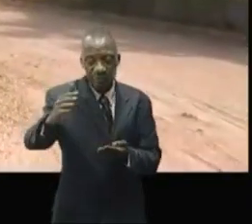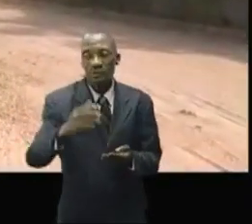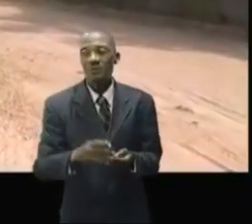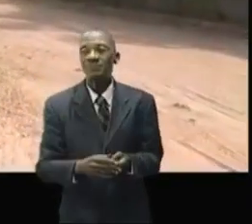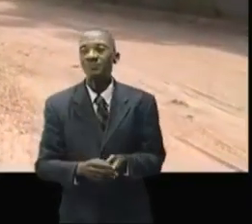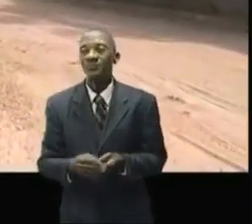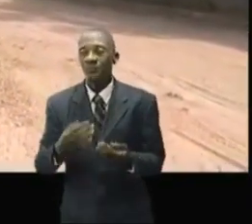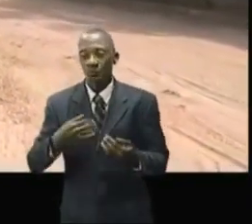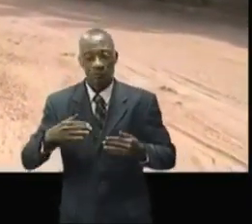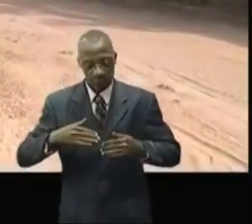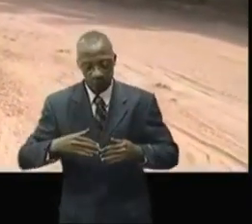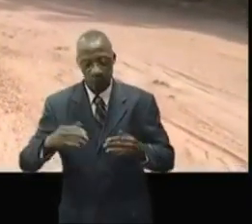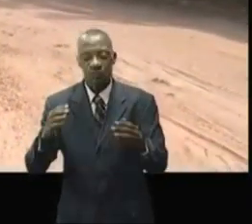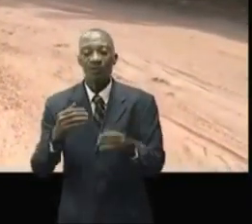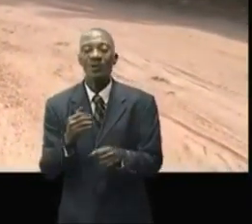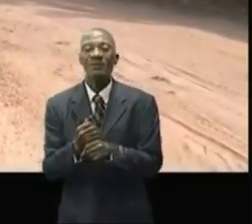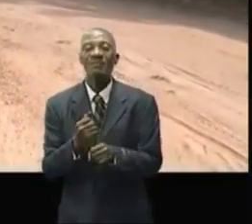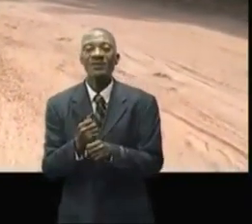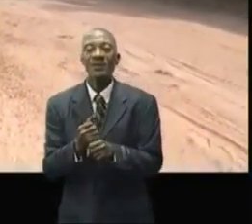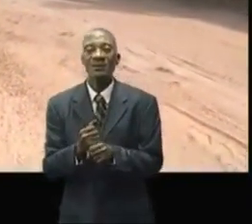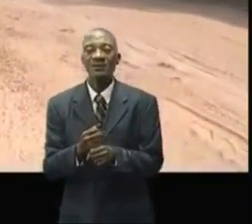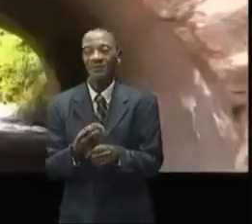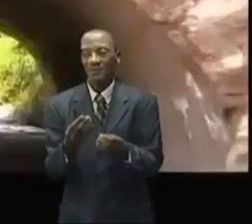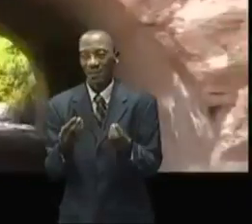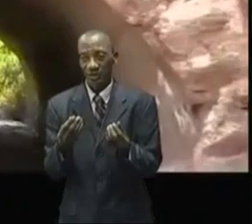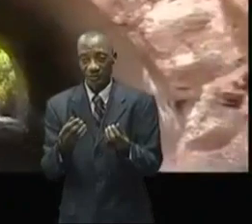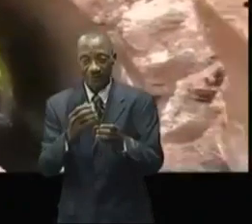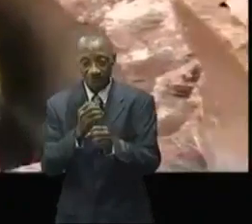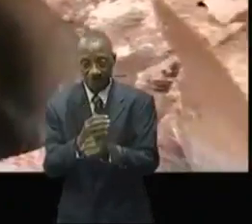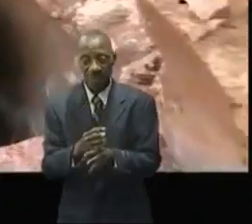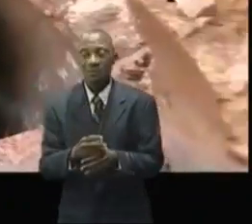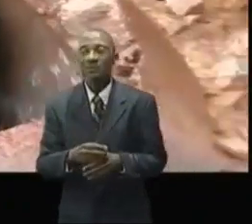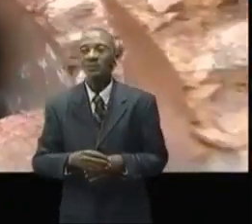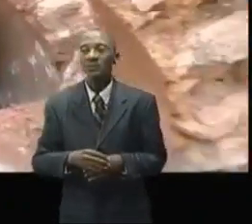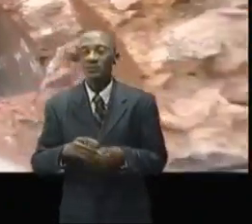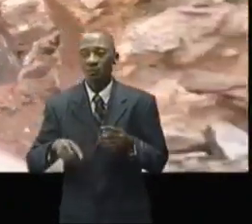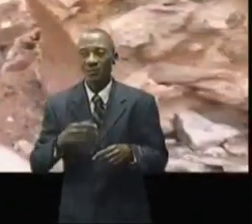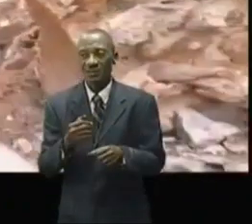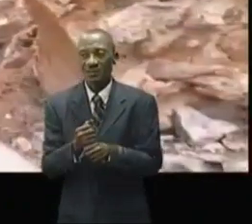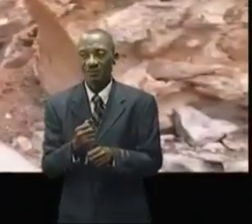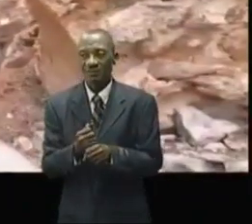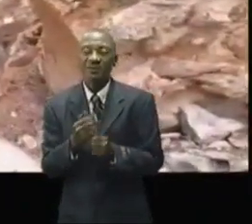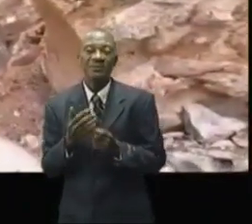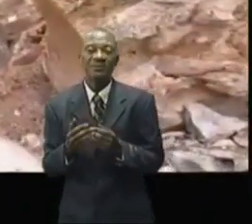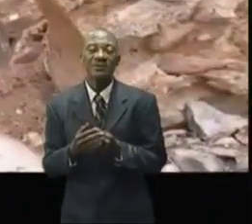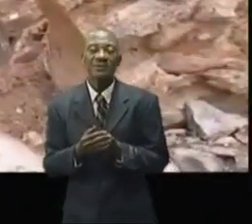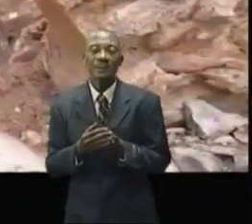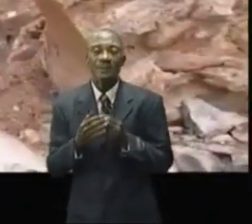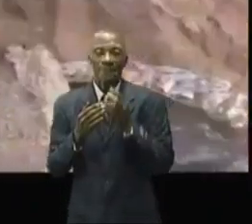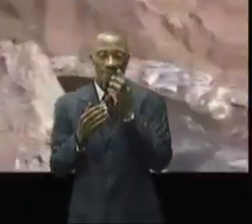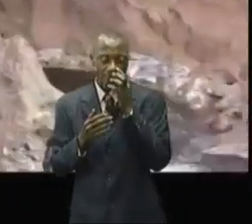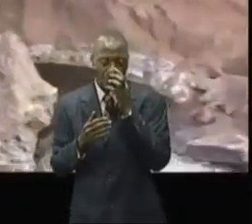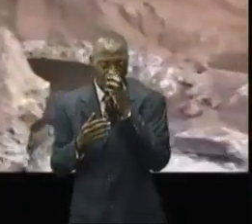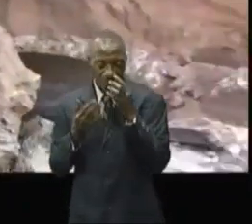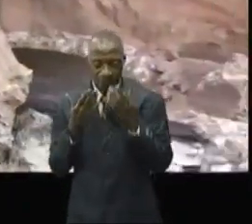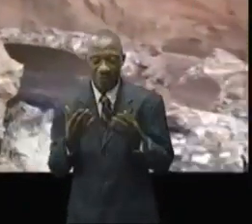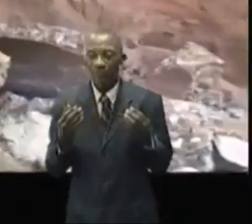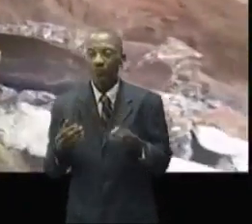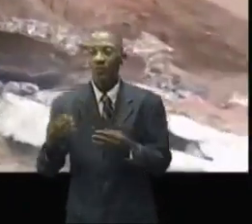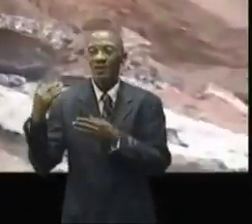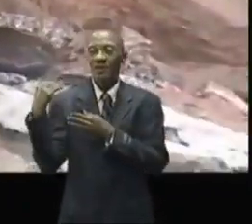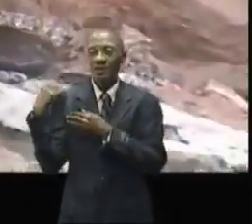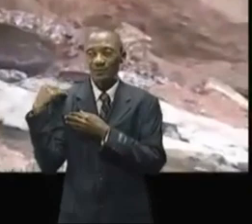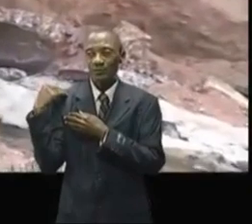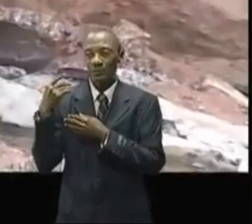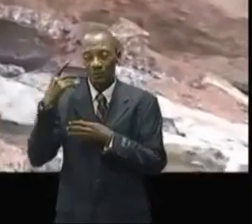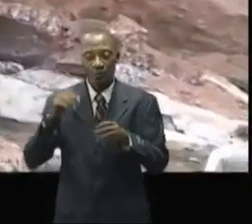Alerté de cette situation, le gouvernement provincial du Sud-Kivu, en attendant l'intervention de Kinshasa, a mis à la disposition de